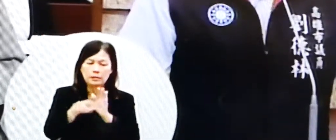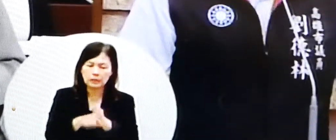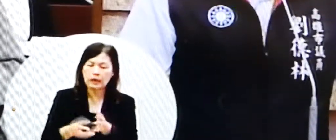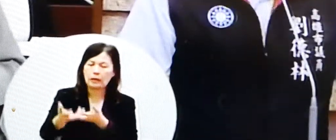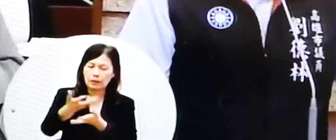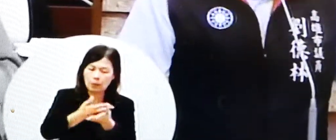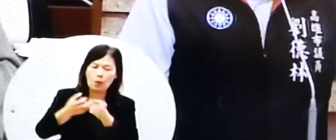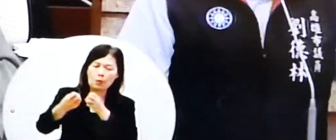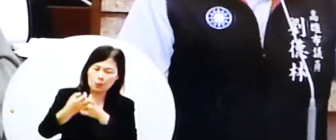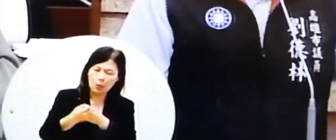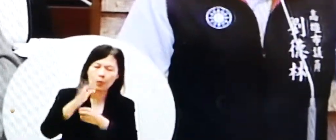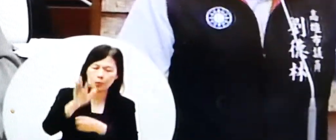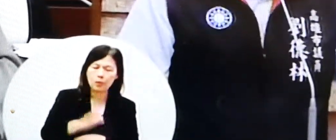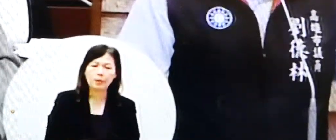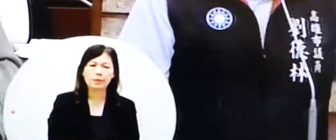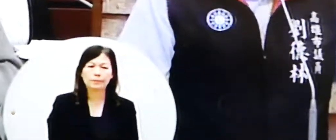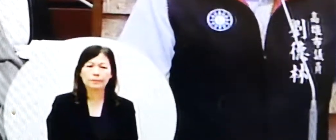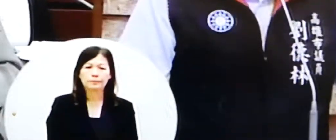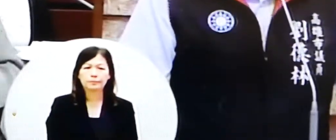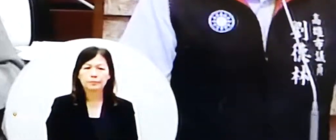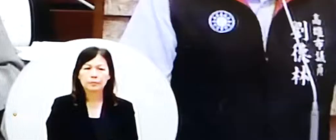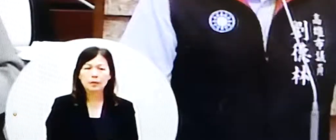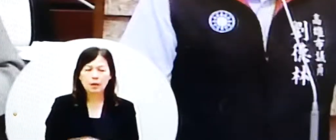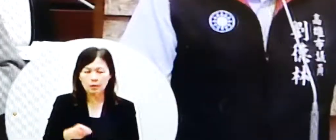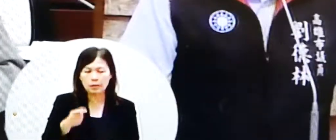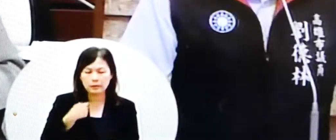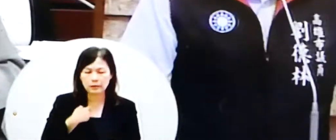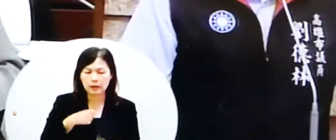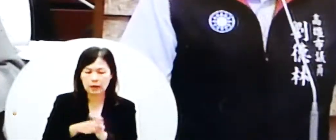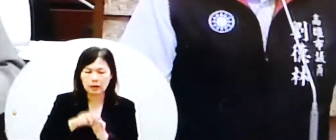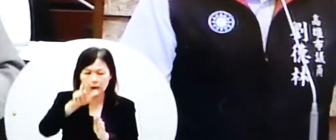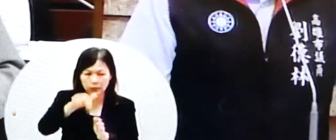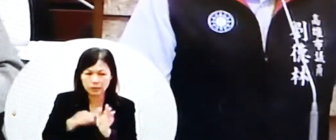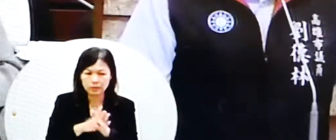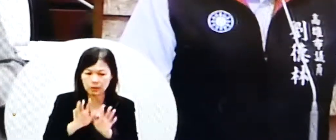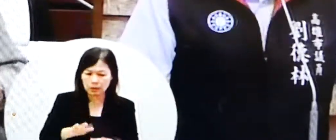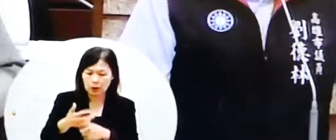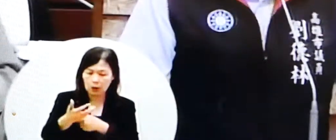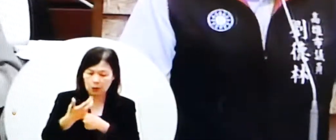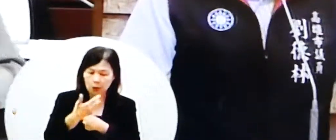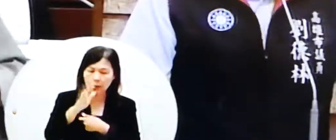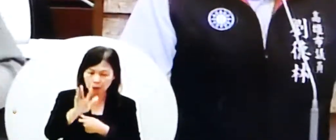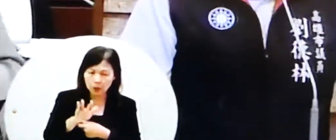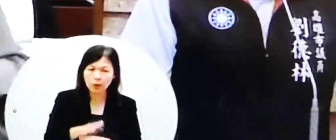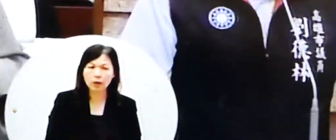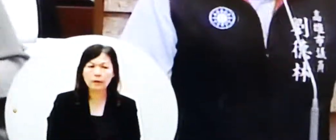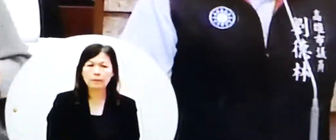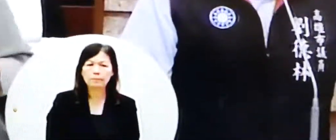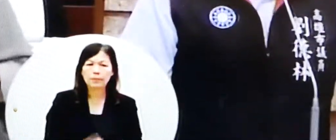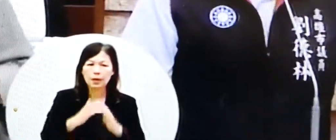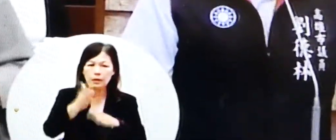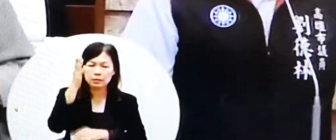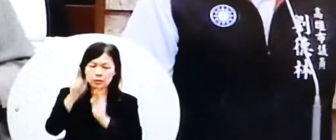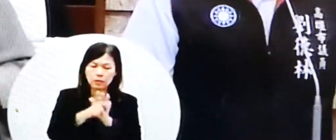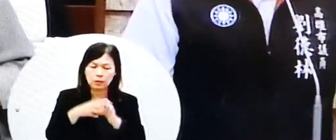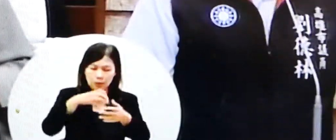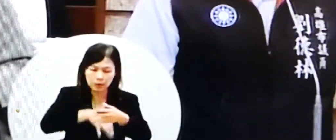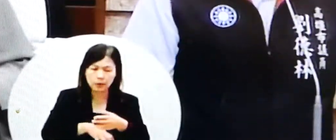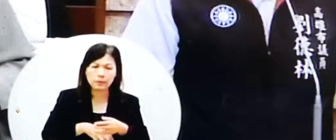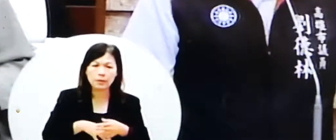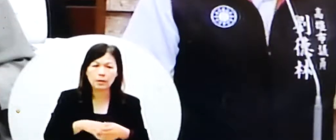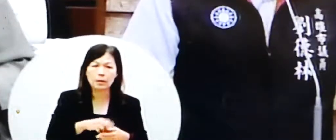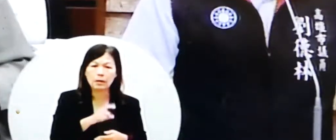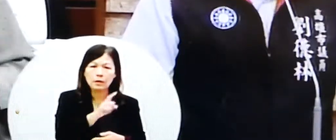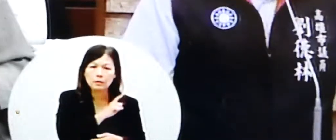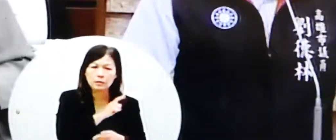道刘演今天的一个咨询，所以市政府的内部有做了一个，初步。啊，我